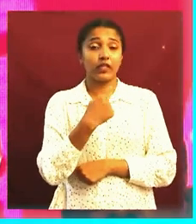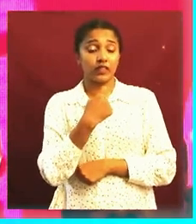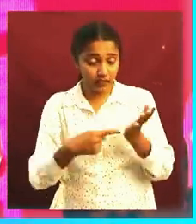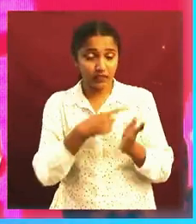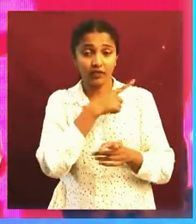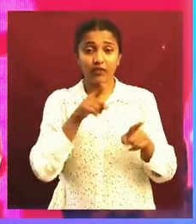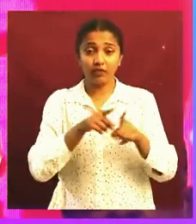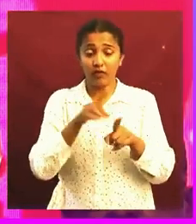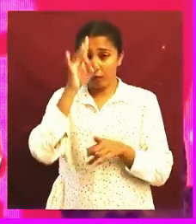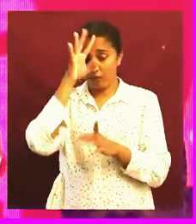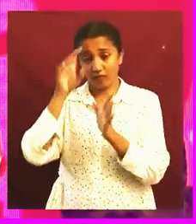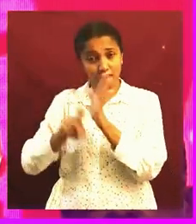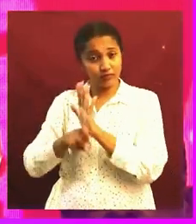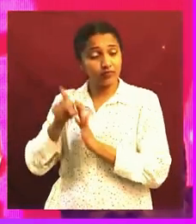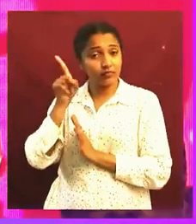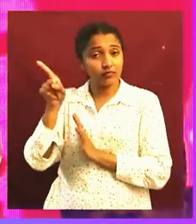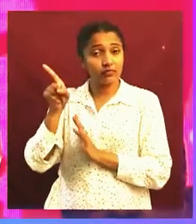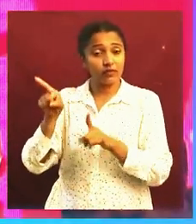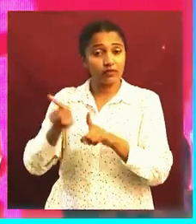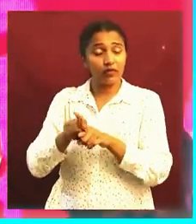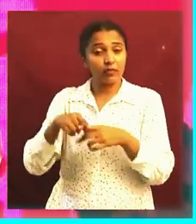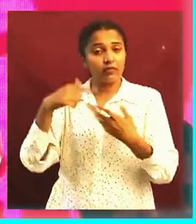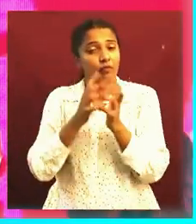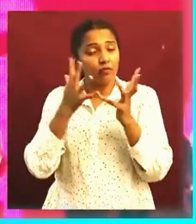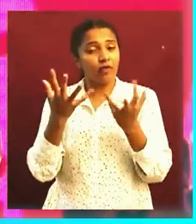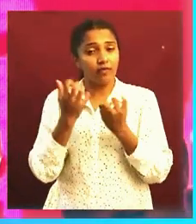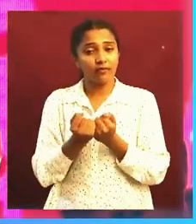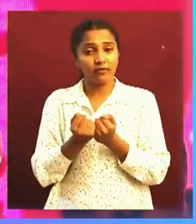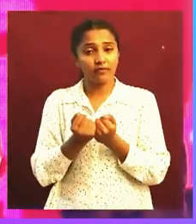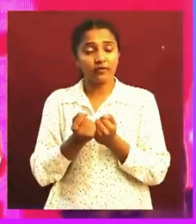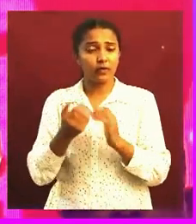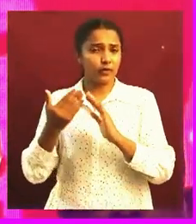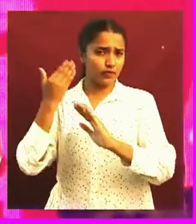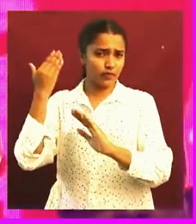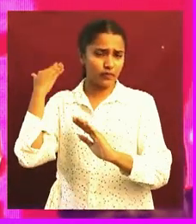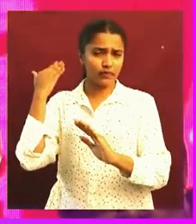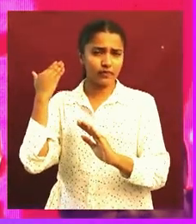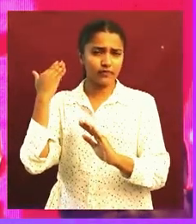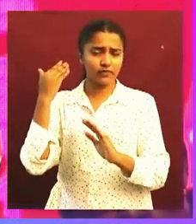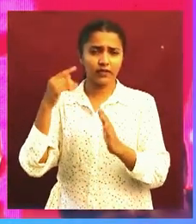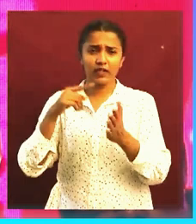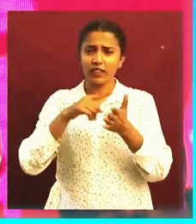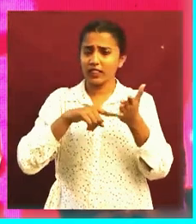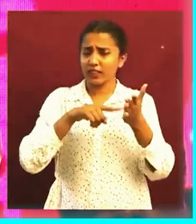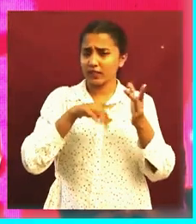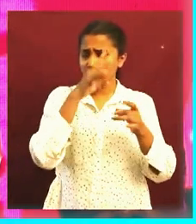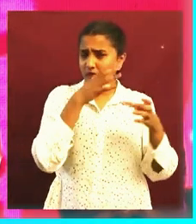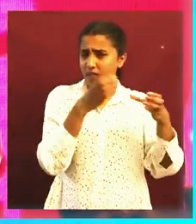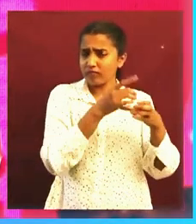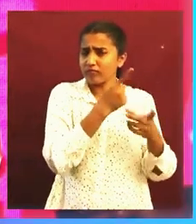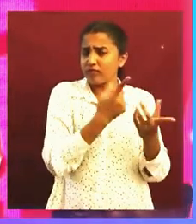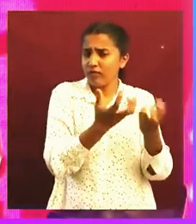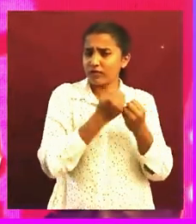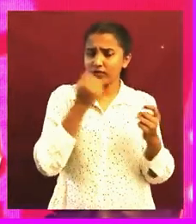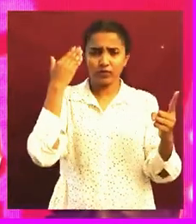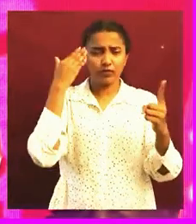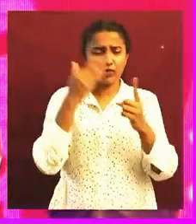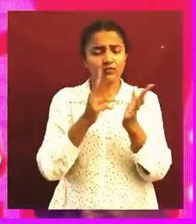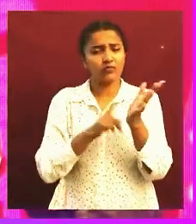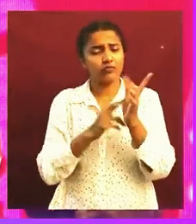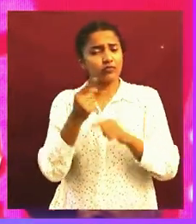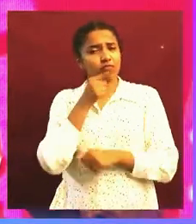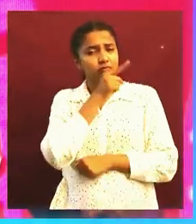මොනරාගලෙන් ප්‍රාර්ථනාවේ පොදි බැඳගෙන ආපු අය පෞගේ කාලේ මේ දේශපාලන ගමනාව වෙනුවෙන් ගම් ගහන